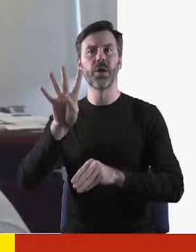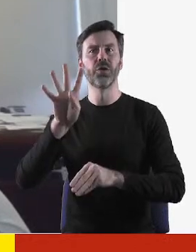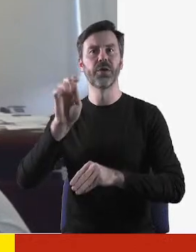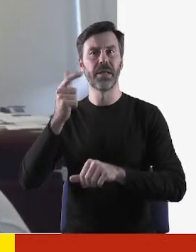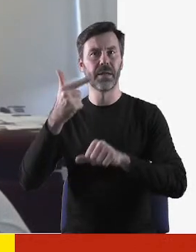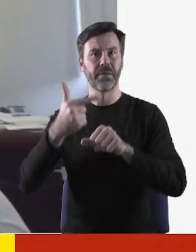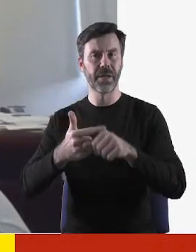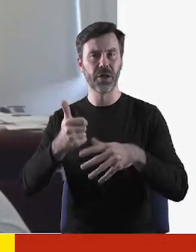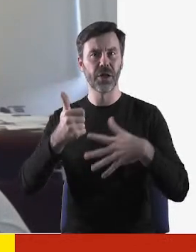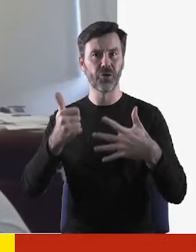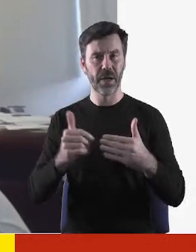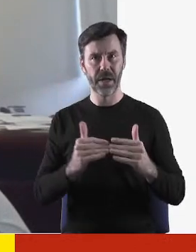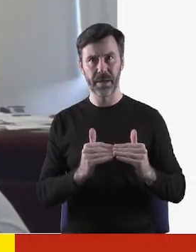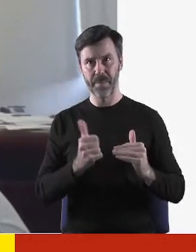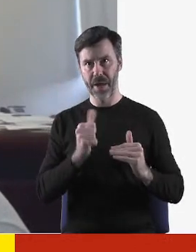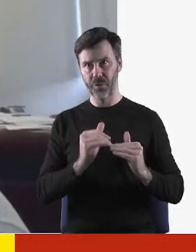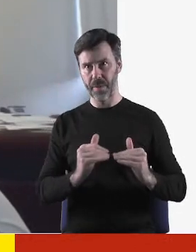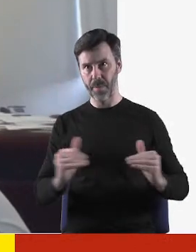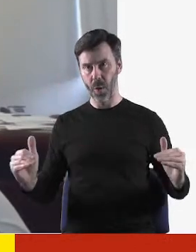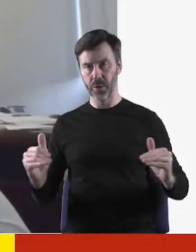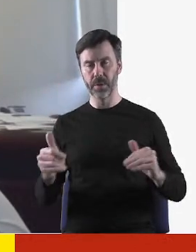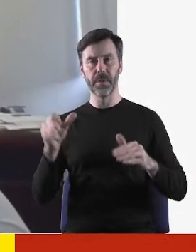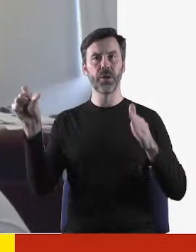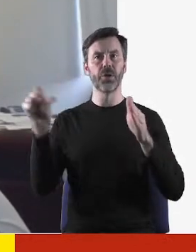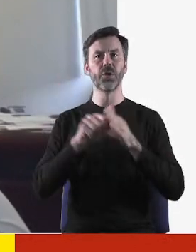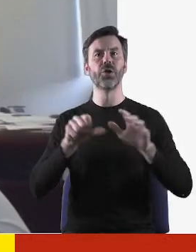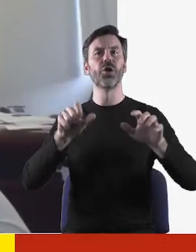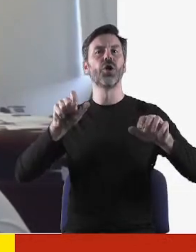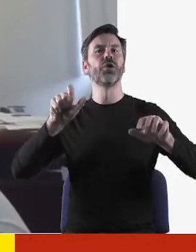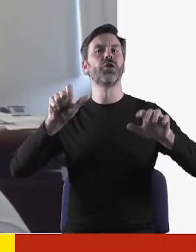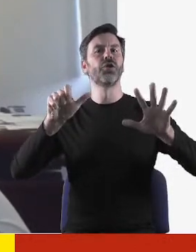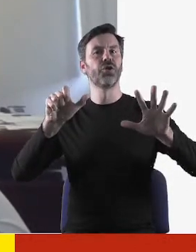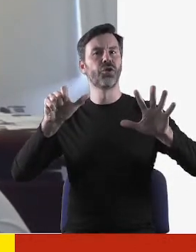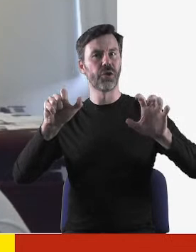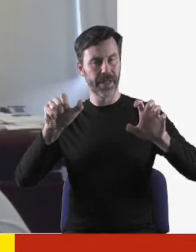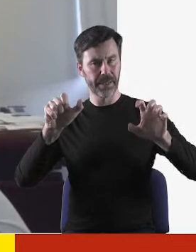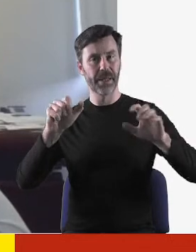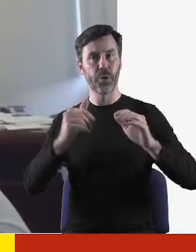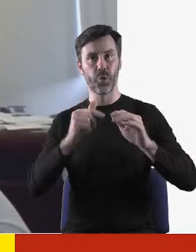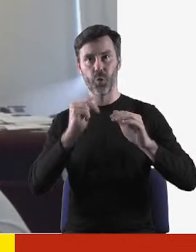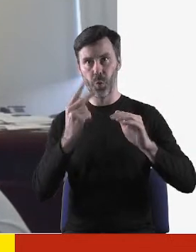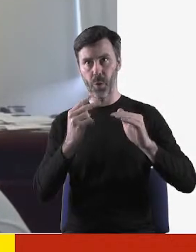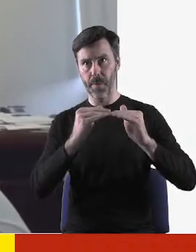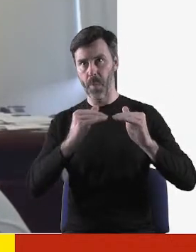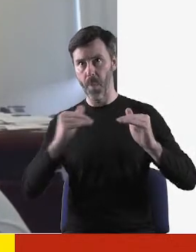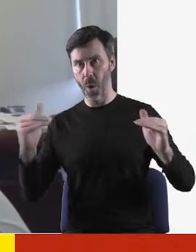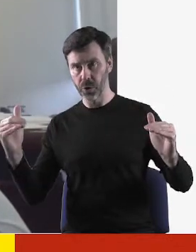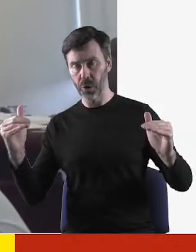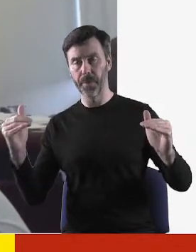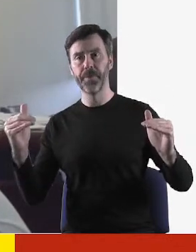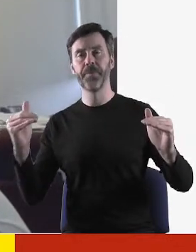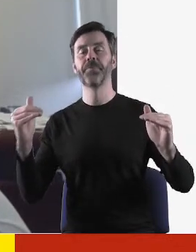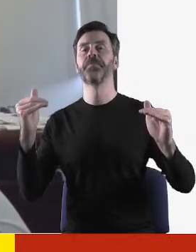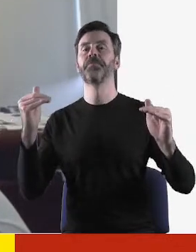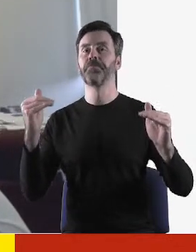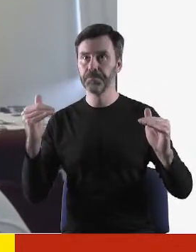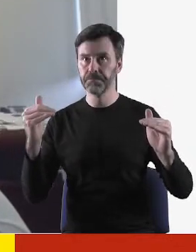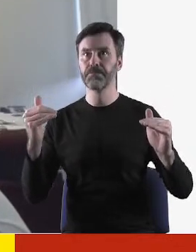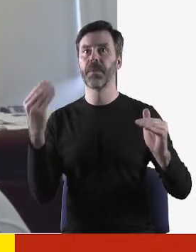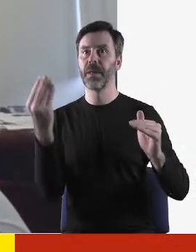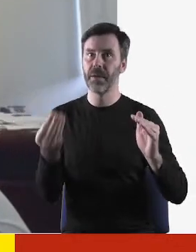pierwszy poziom, o 1622 łóżka obserwacyjne zakaźne, drugi poziom, a więc będzie kolejny musiał